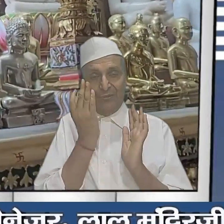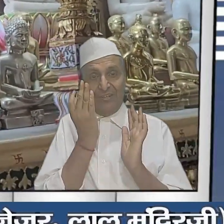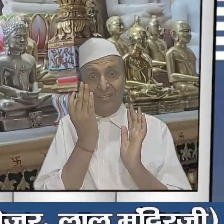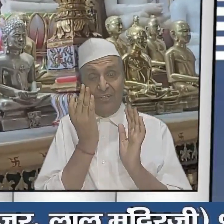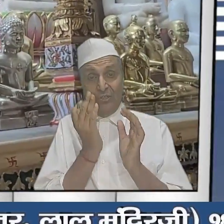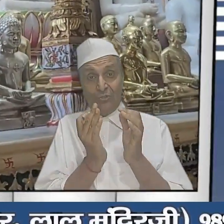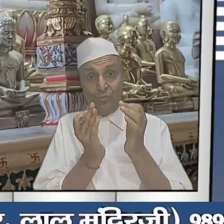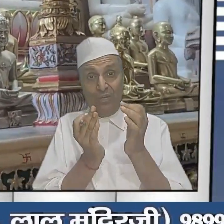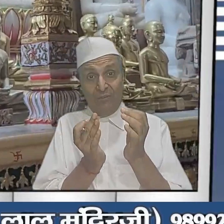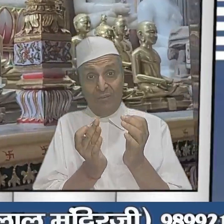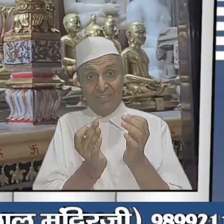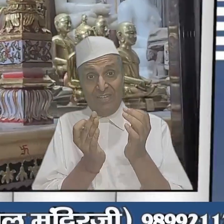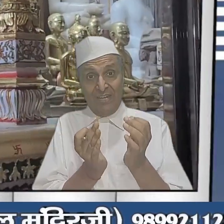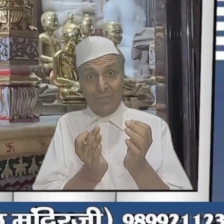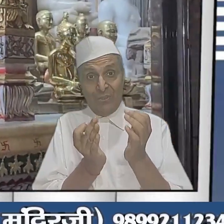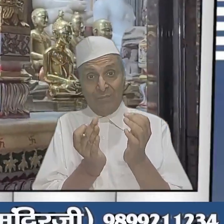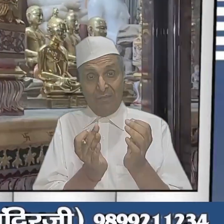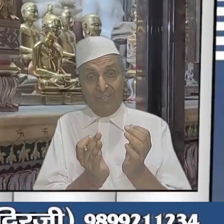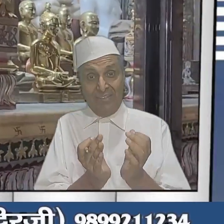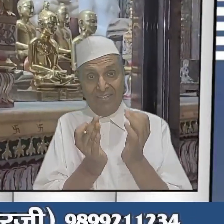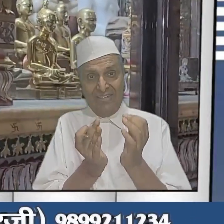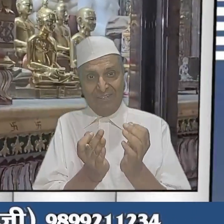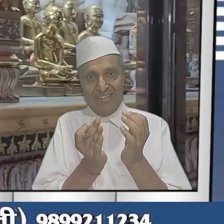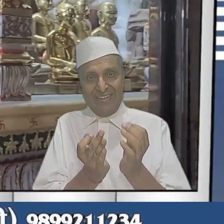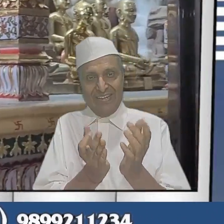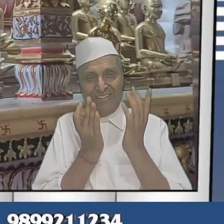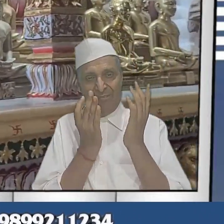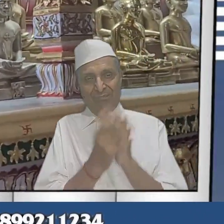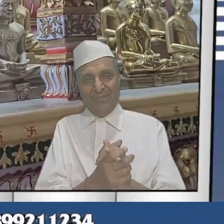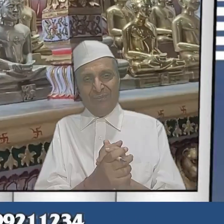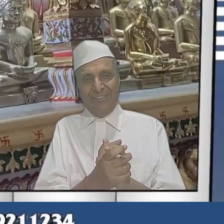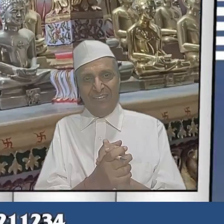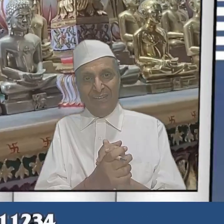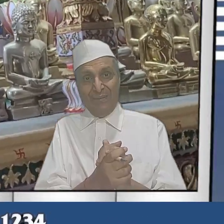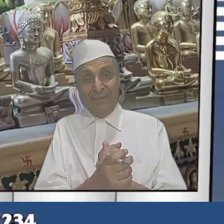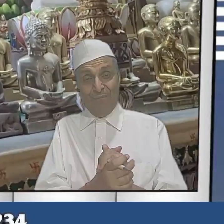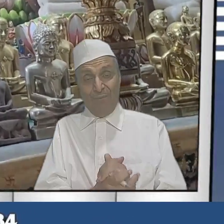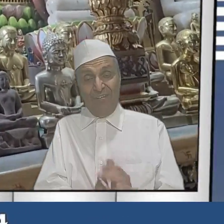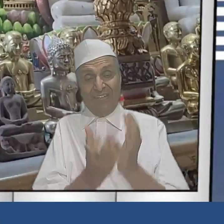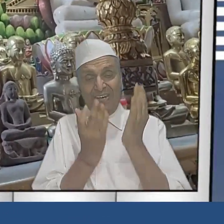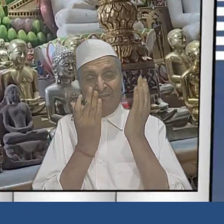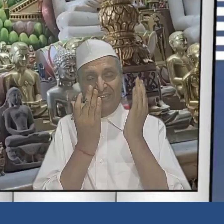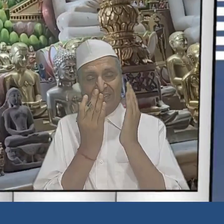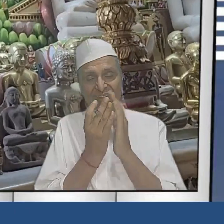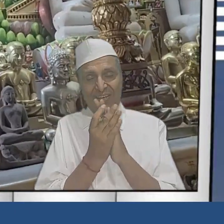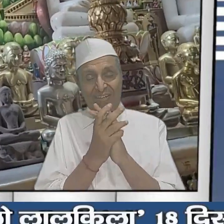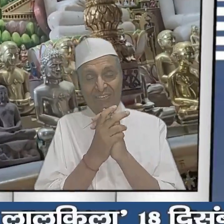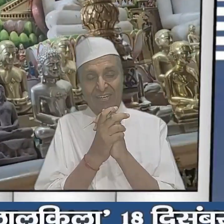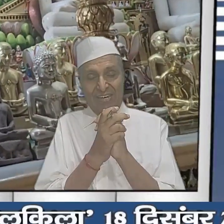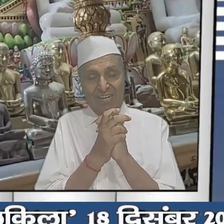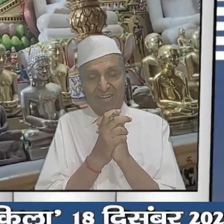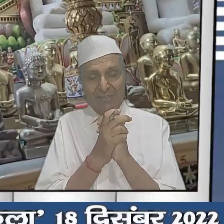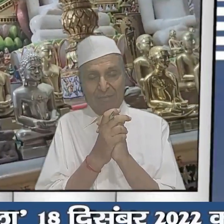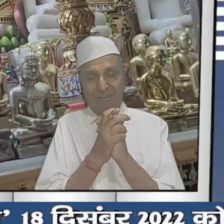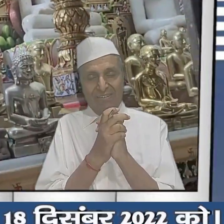लीन हो गए। 16 वर्ष के कठोर तप के बाद केवल ज्ञान की प्राप्ति होती है। बोली 18वें तीर्थंकर